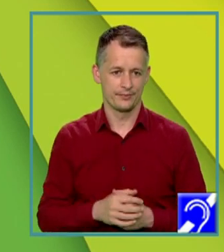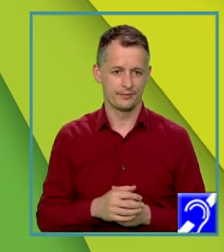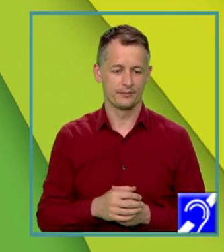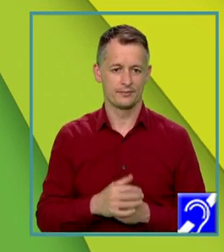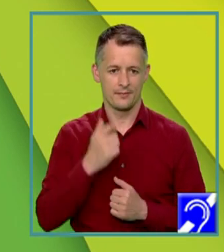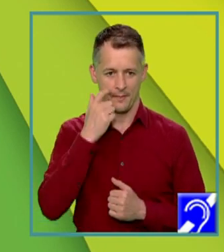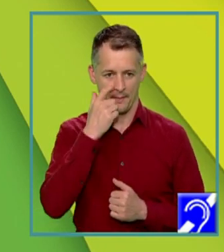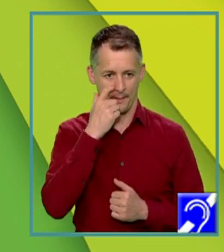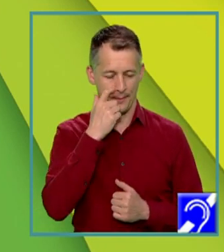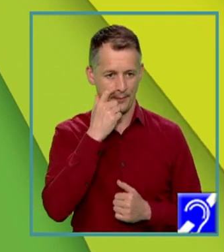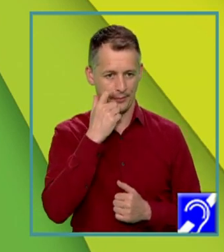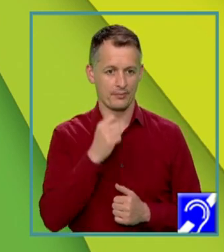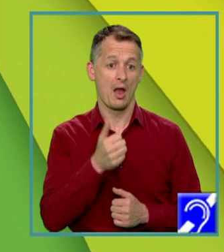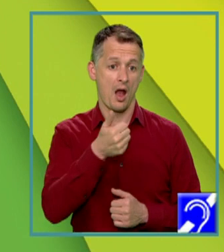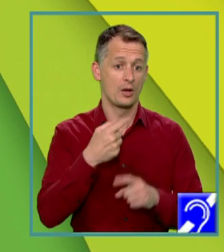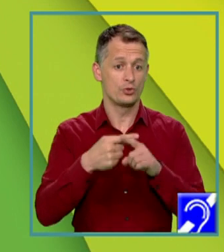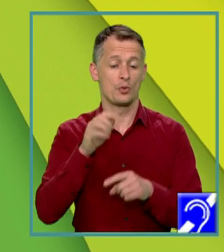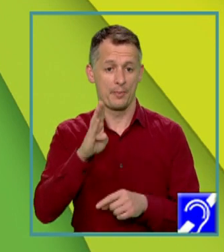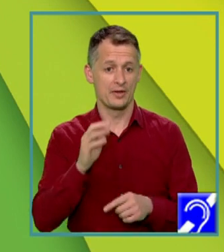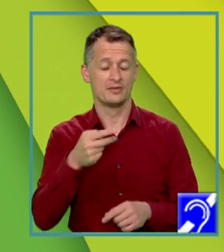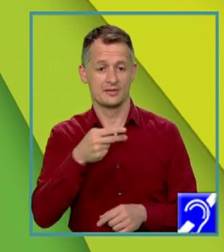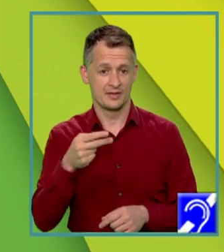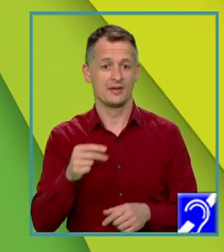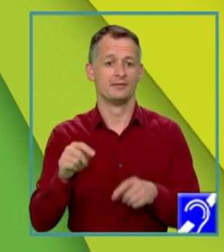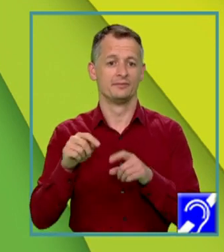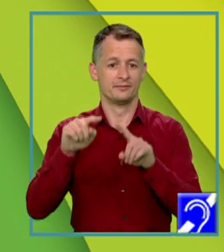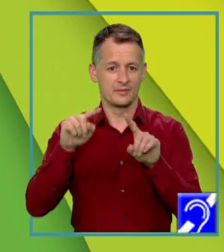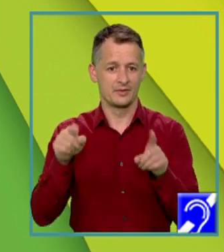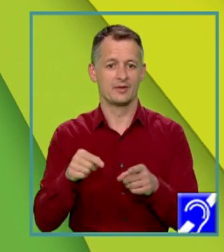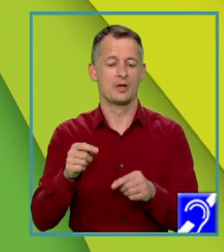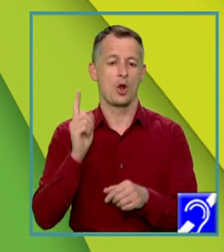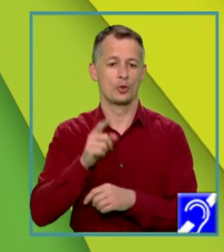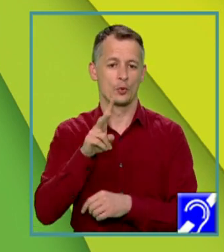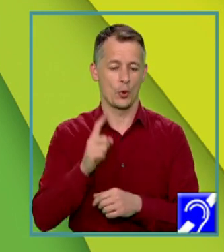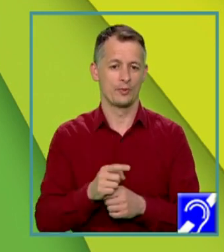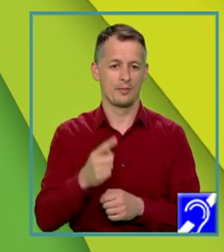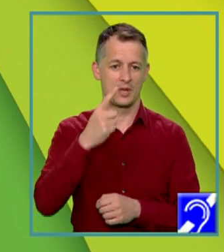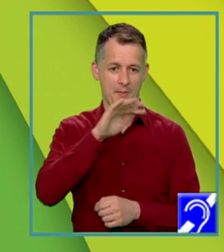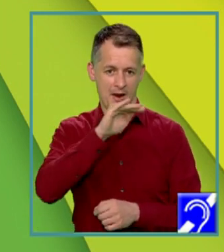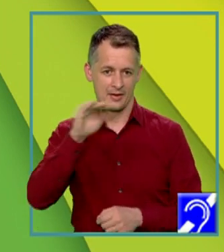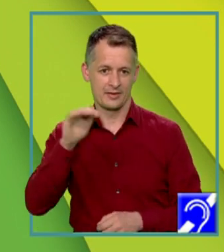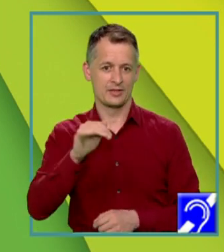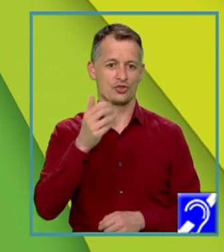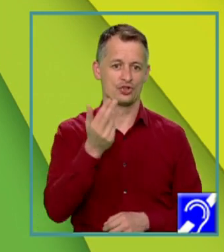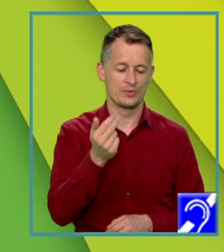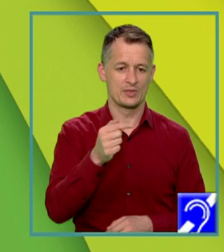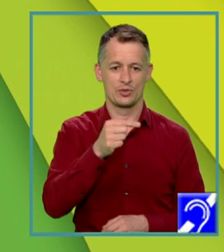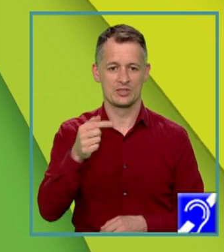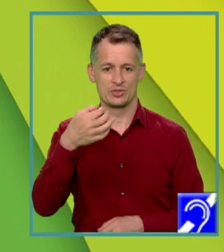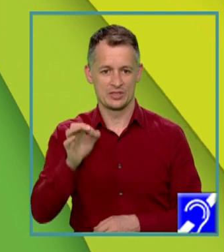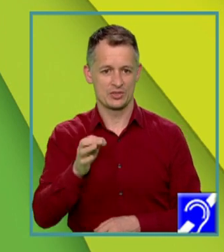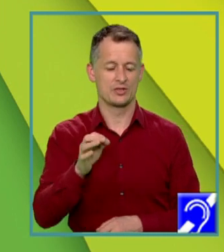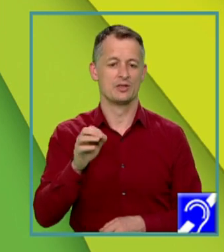înmulțit cu B este egal cu Matrice pătratică de ordinul doi și are pe prima linie la momentele 15